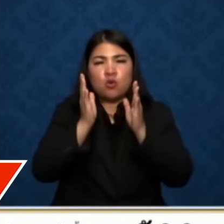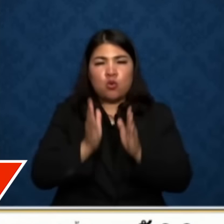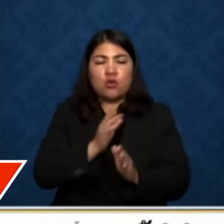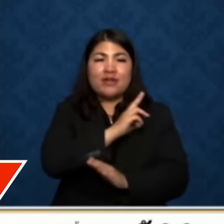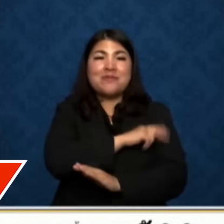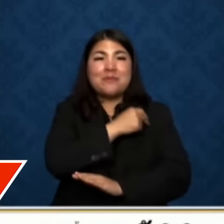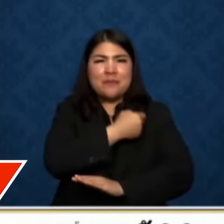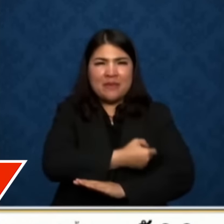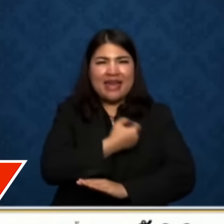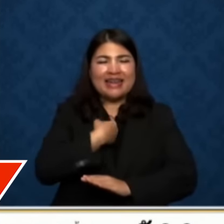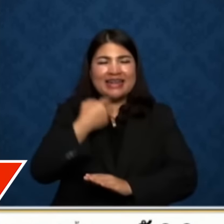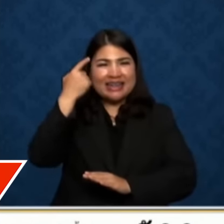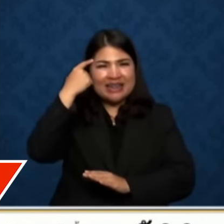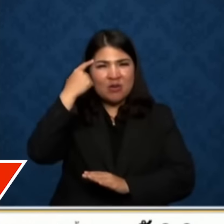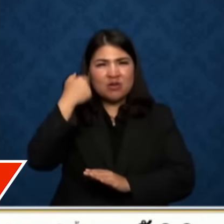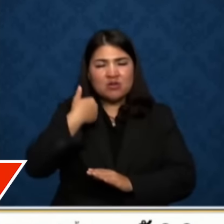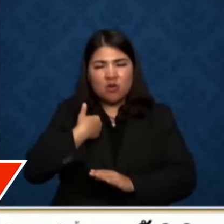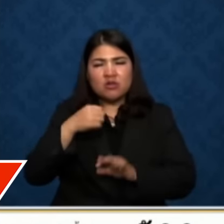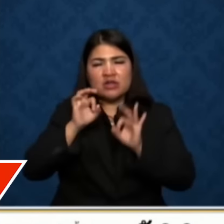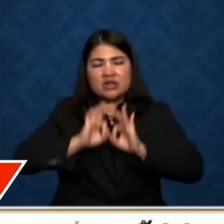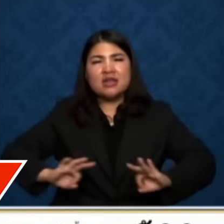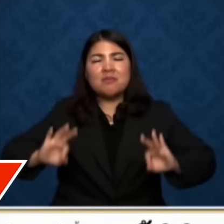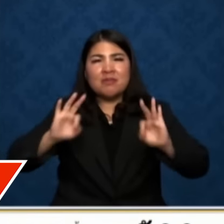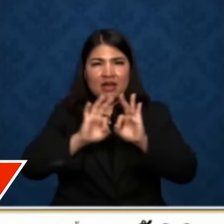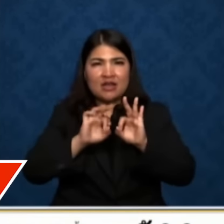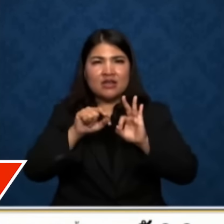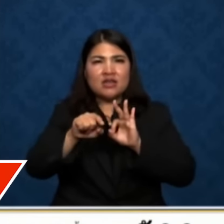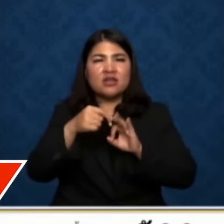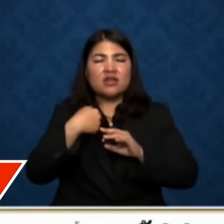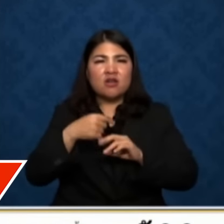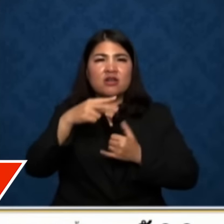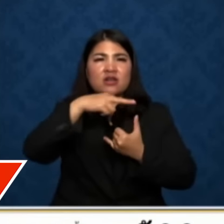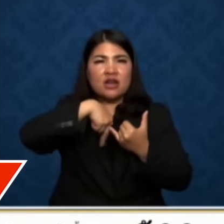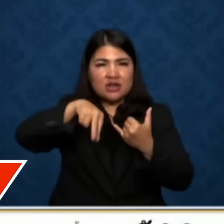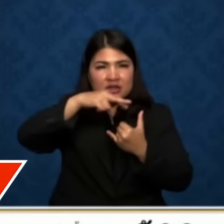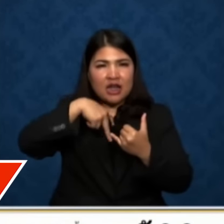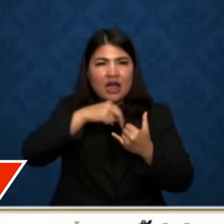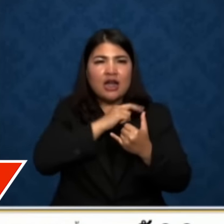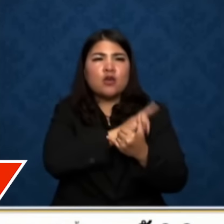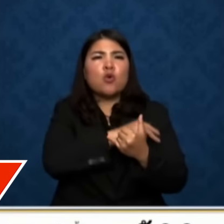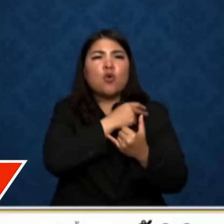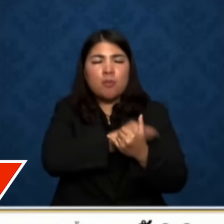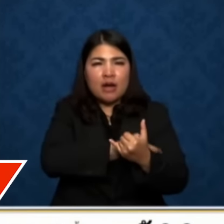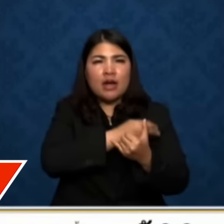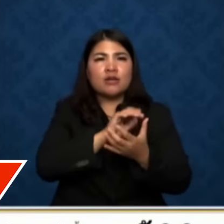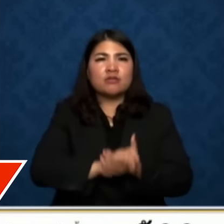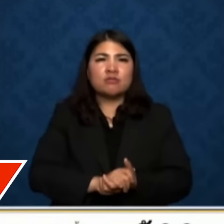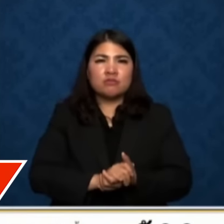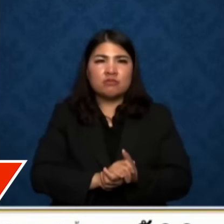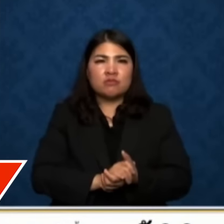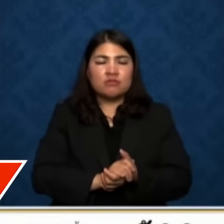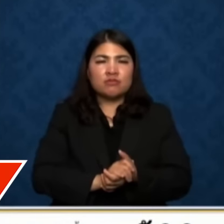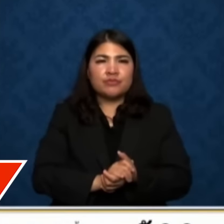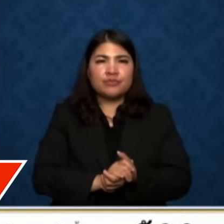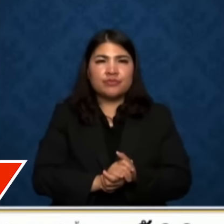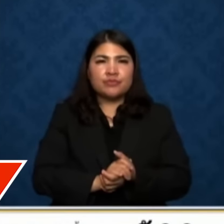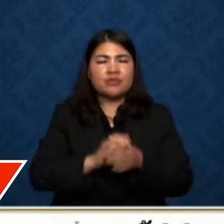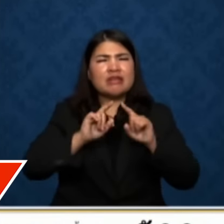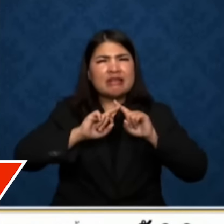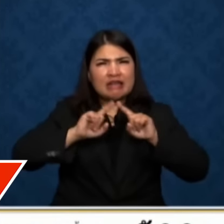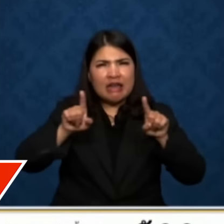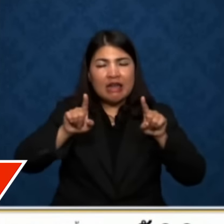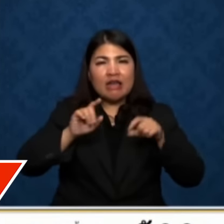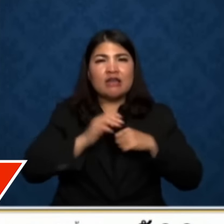าเนี่ยเห็นว่ายังมีความจำเป็นต้องรักษาตัวอยู่ในโรงพยาบาลก็โอเคนะครับถ้าคุณหมอให้ความเห็นแบบนั้นแ